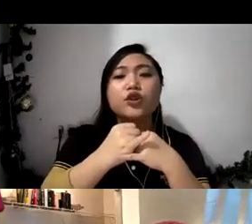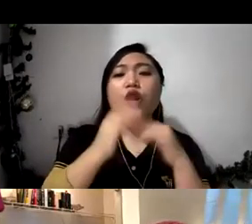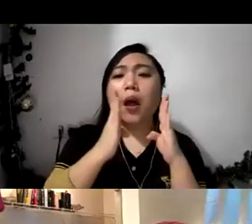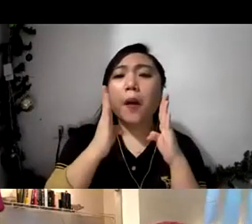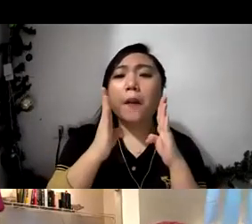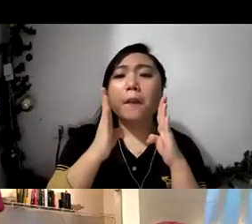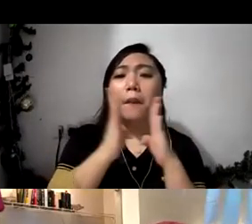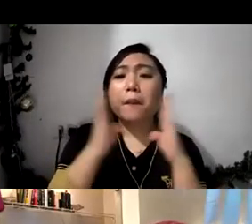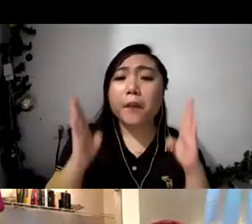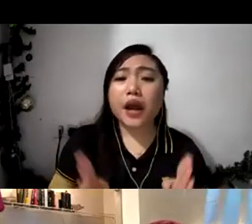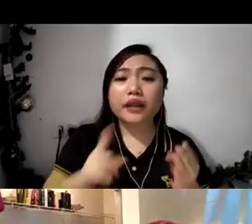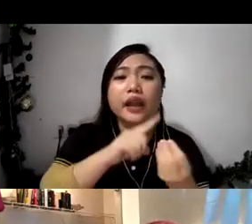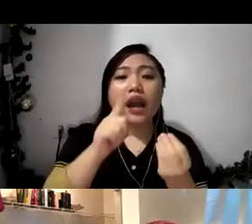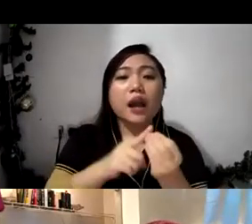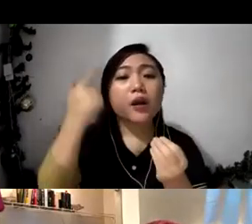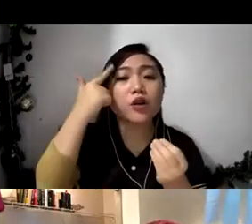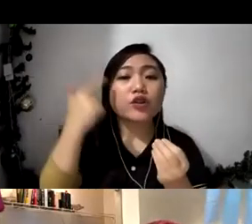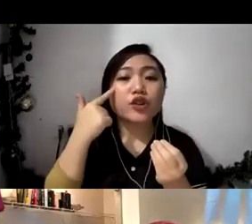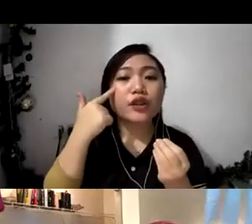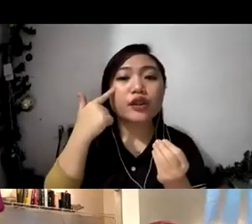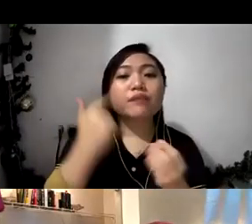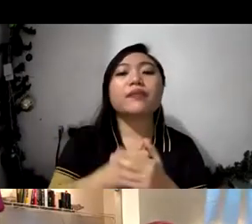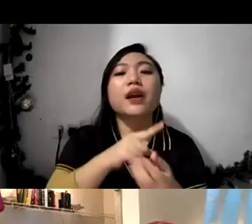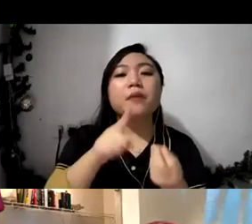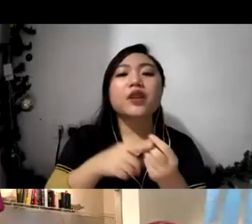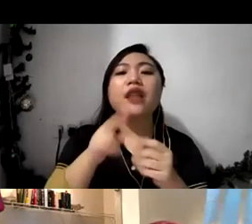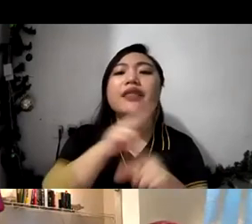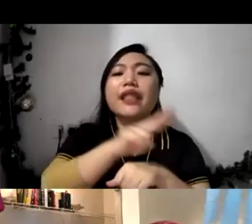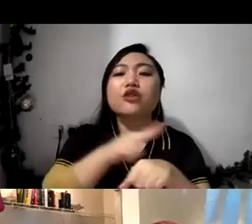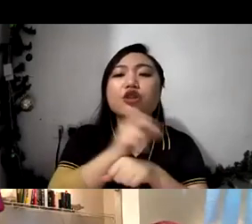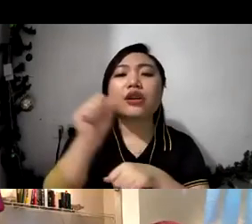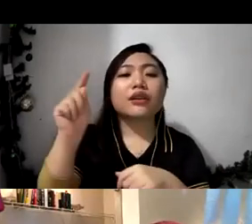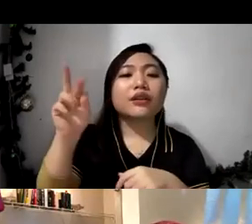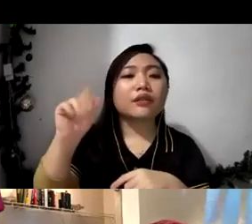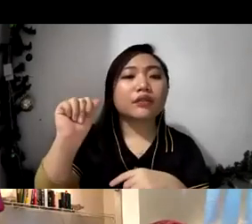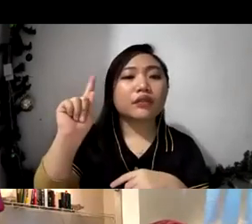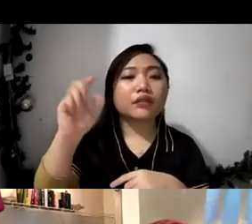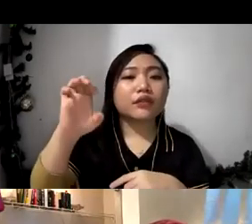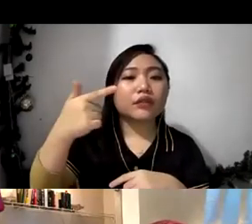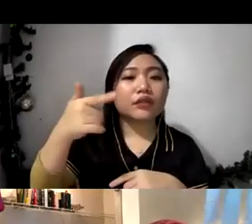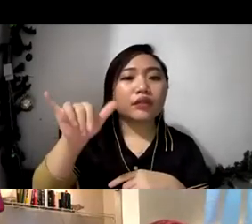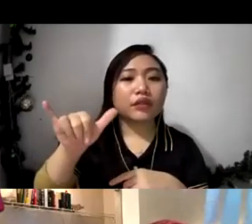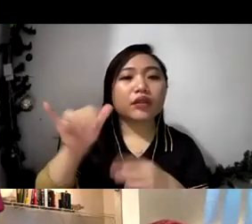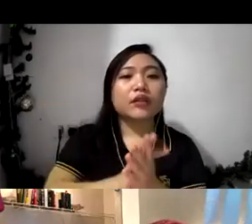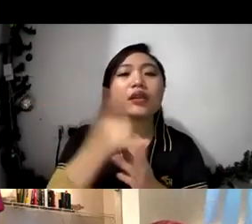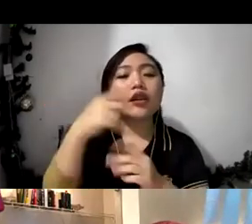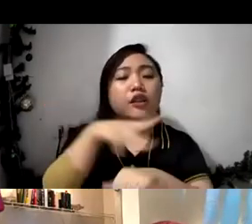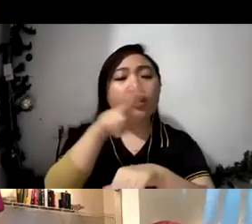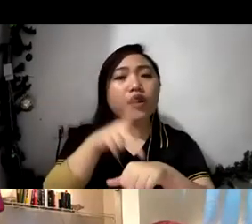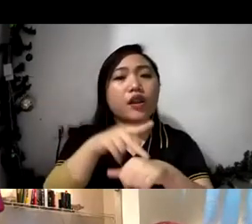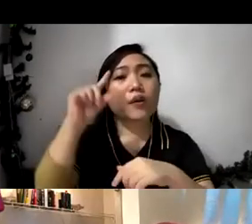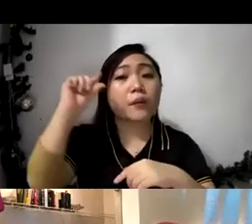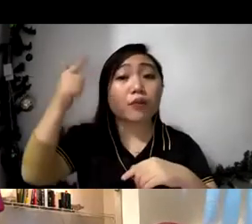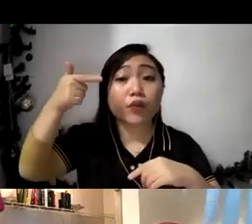gender mainstreaming as a national strategy. During the Beijing Platform for Action, the Philippine government also